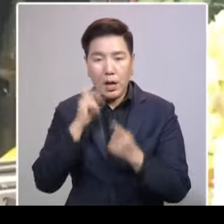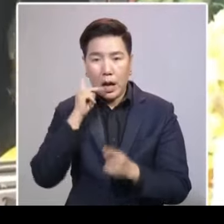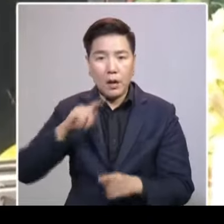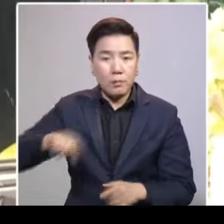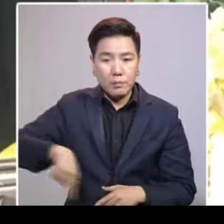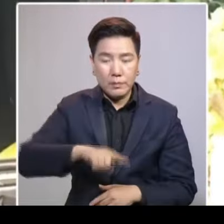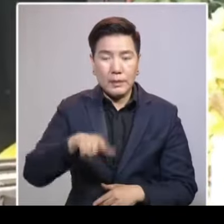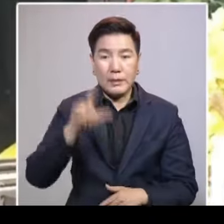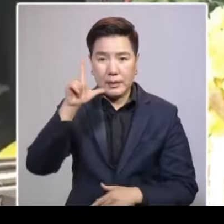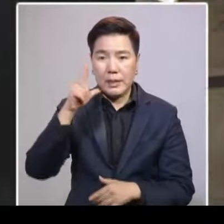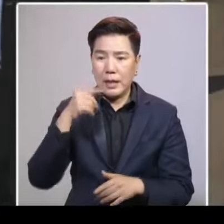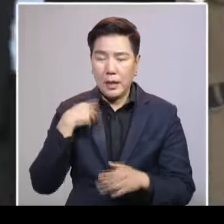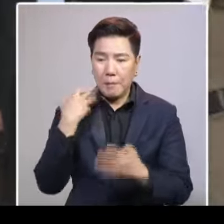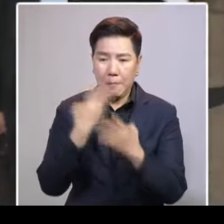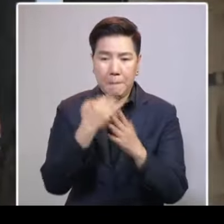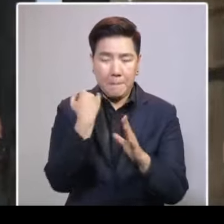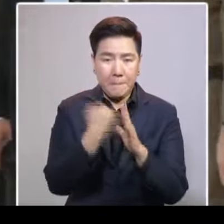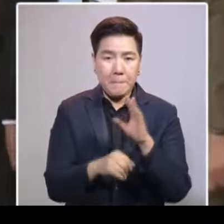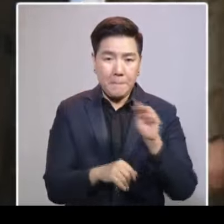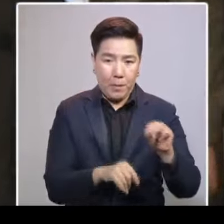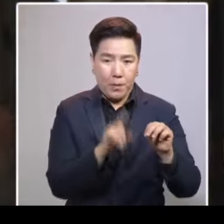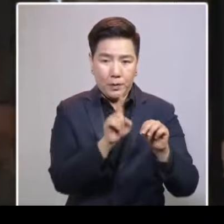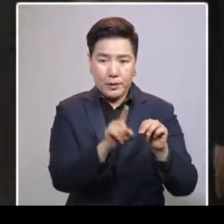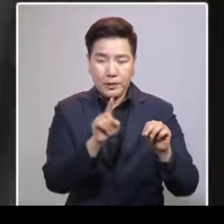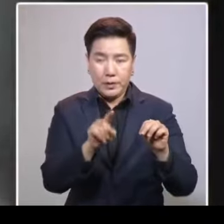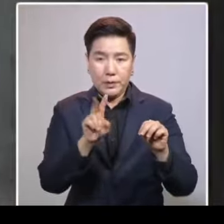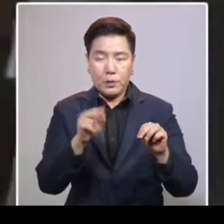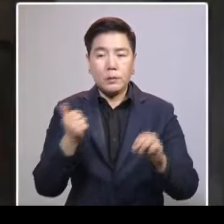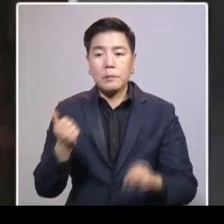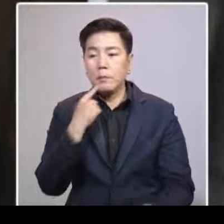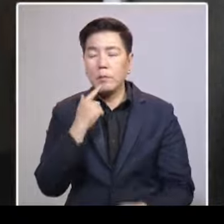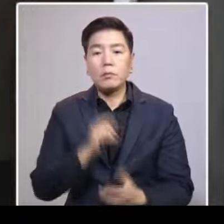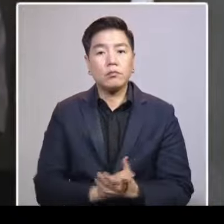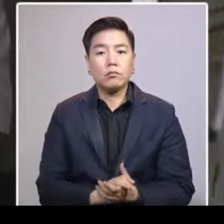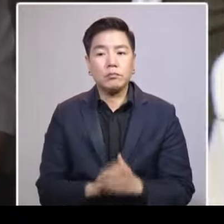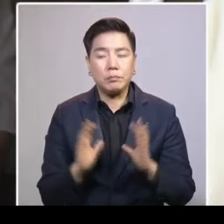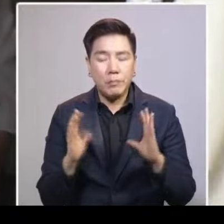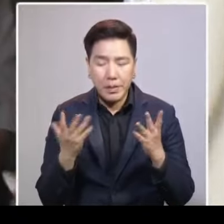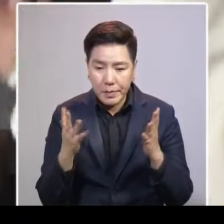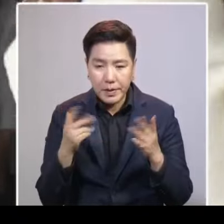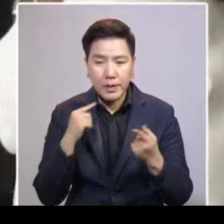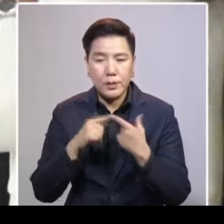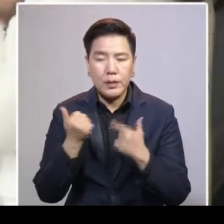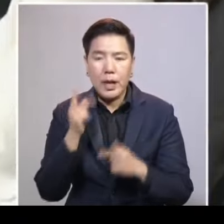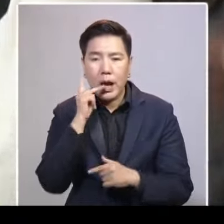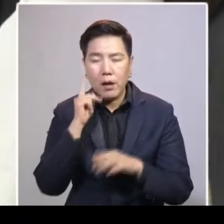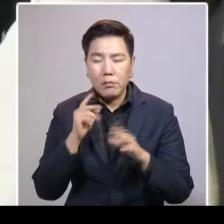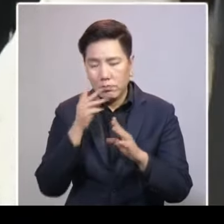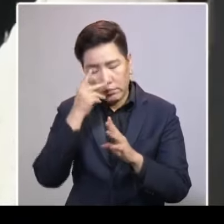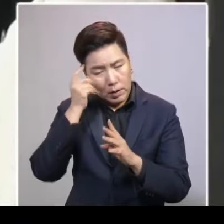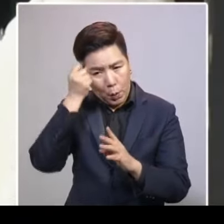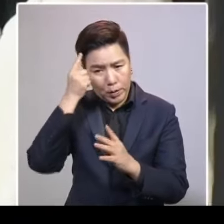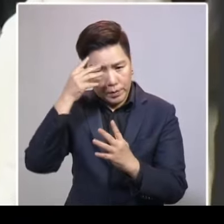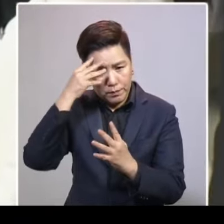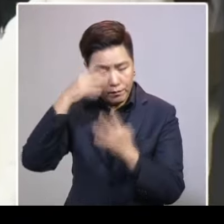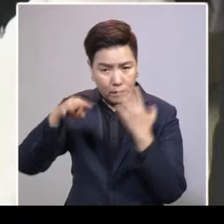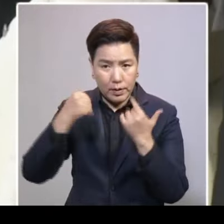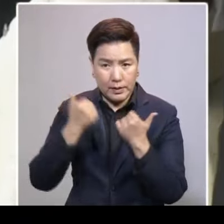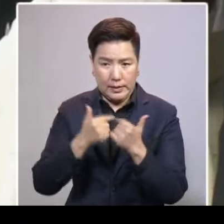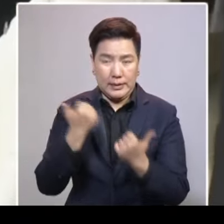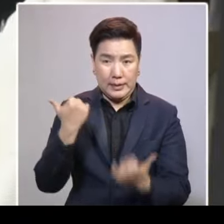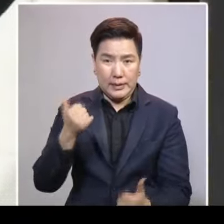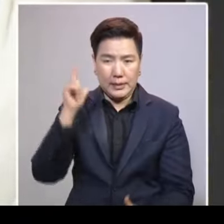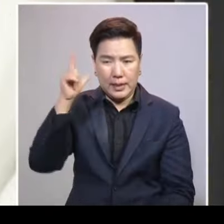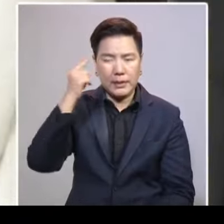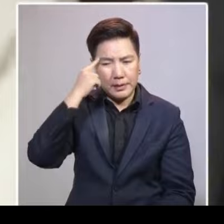ายทักษิณจะถูกอายัดตัวในคดีมาตรา112นายพิชิตกล่าวว่าไม่มีนะครับเรื่องนี้อาจจะเป็นข่าวที่คาดเคลื่อนและมั่นใจว่านายทักษิณ